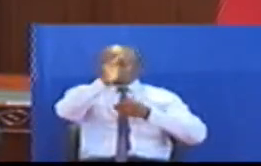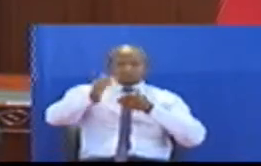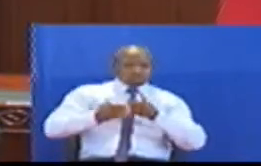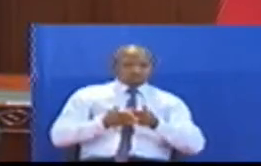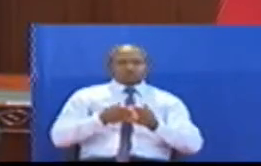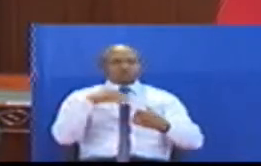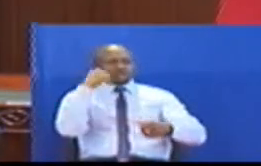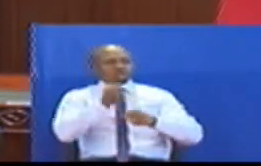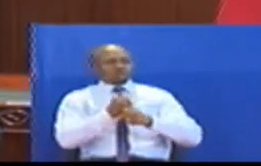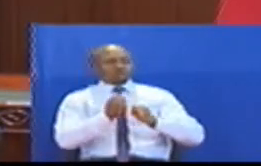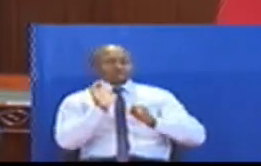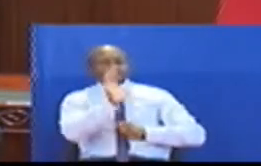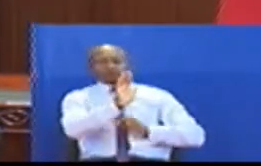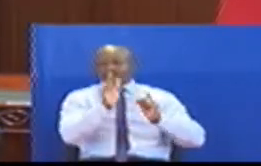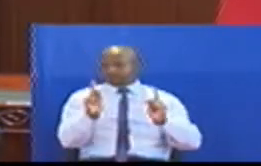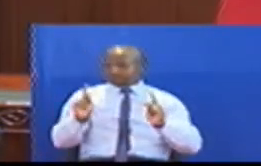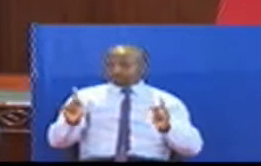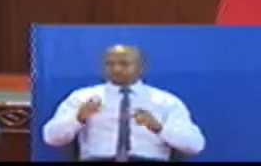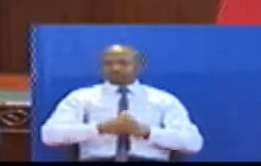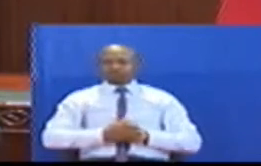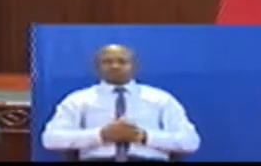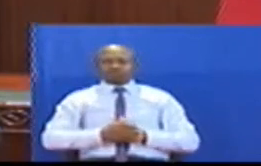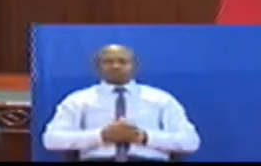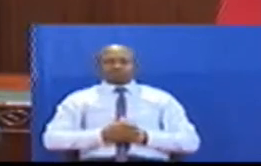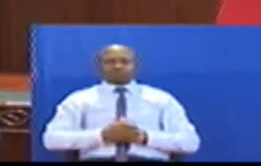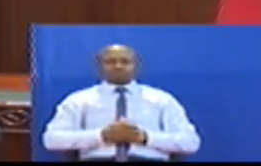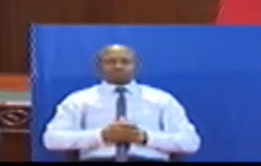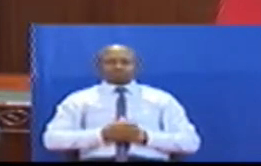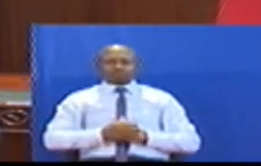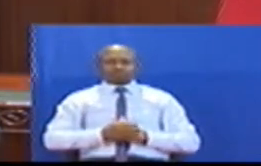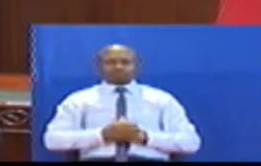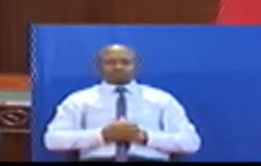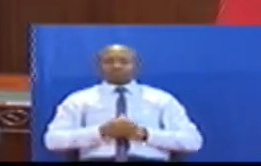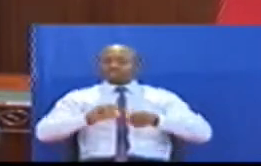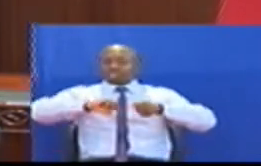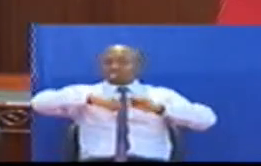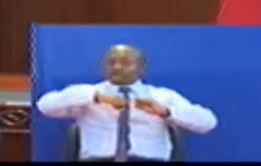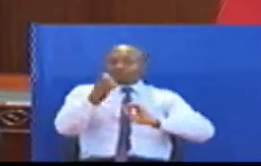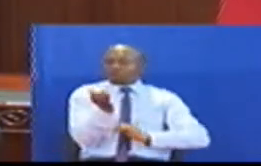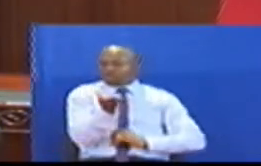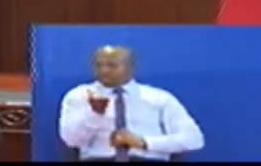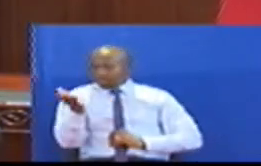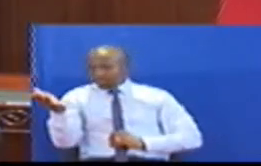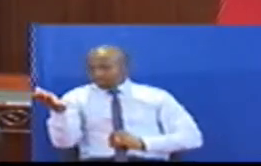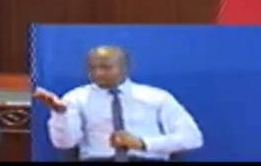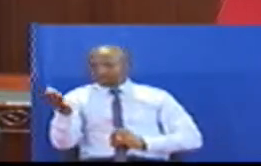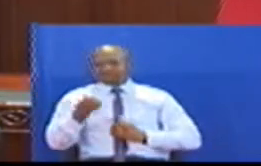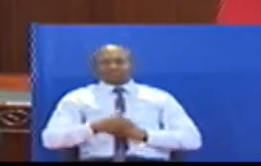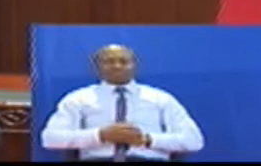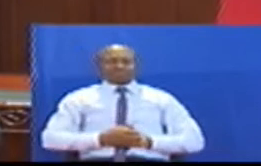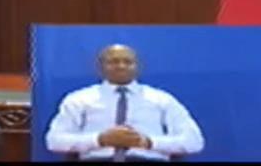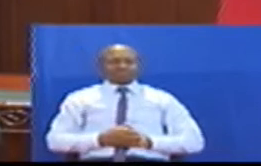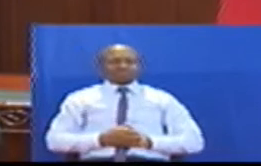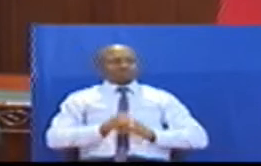katika shughuli zao za kiuchumi za kawaida. Changamoto nyingine Mheshimiwa Spika,